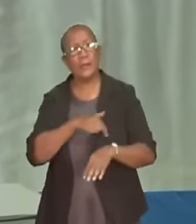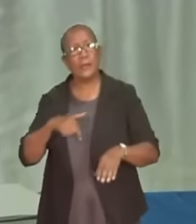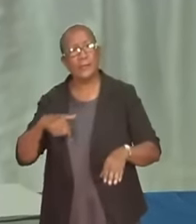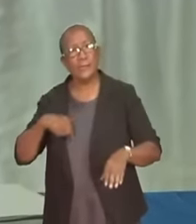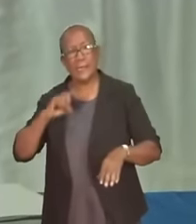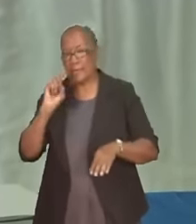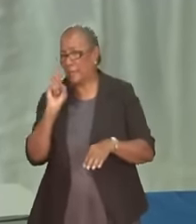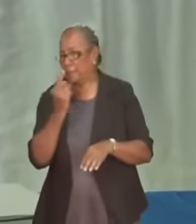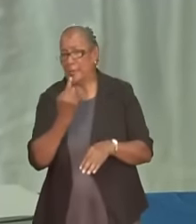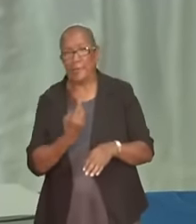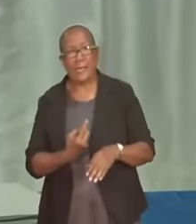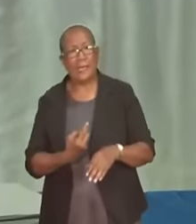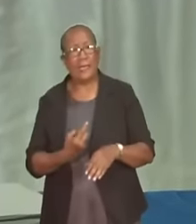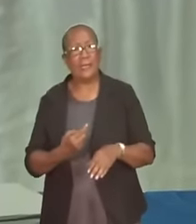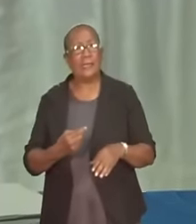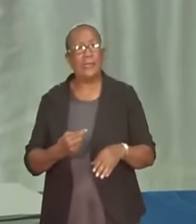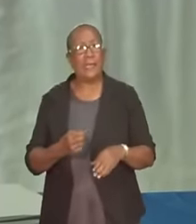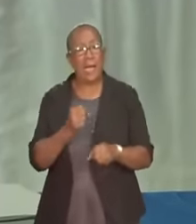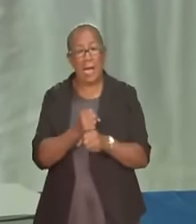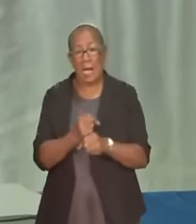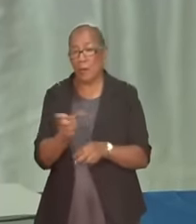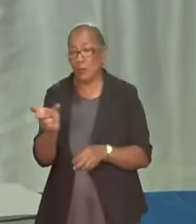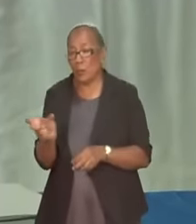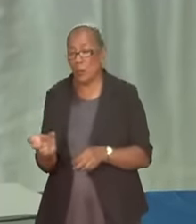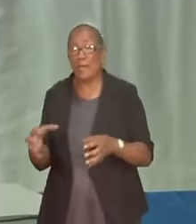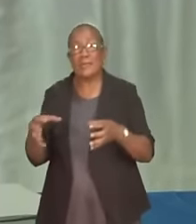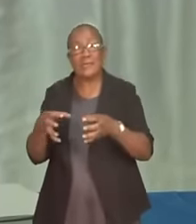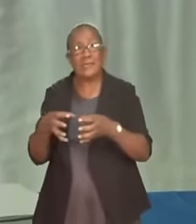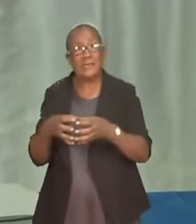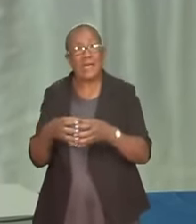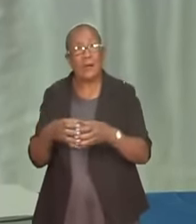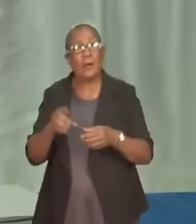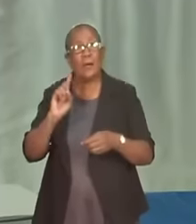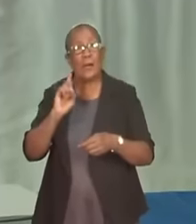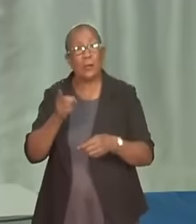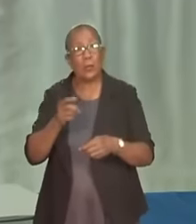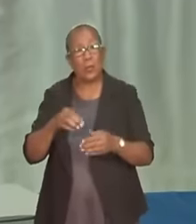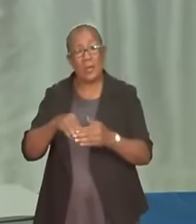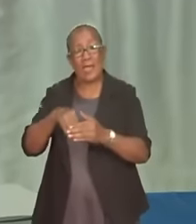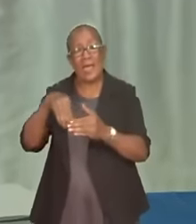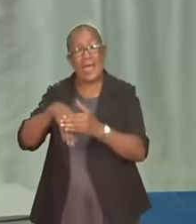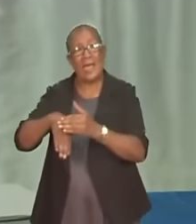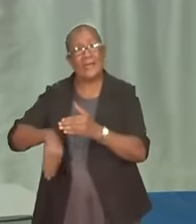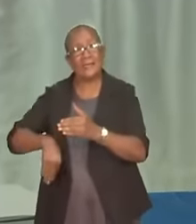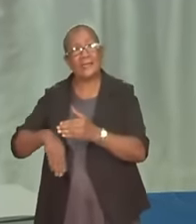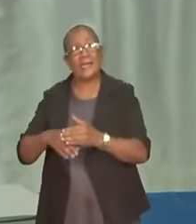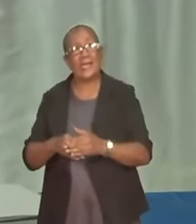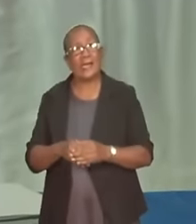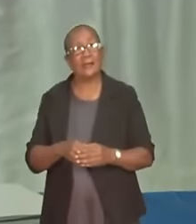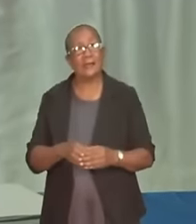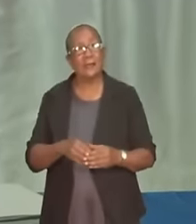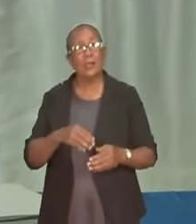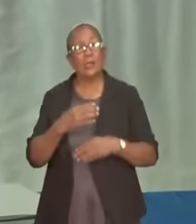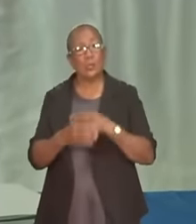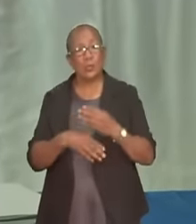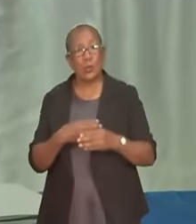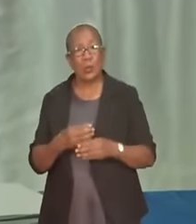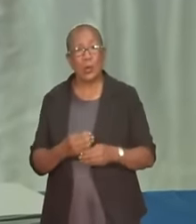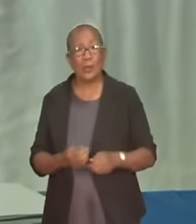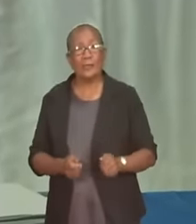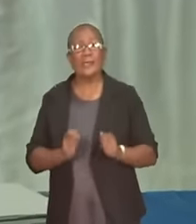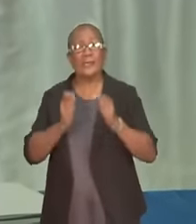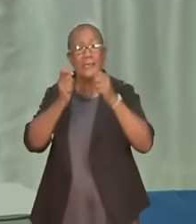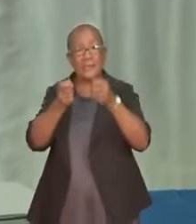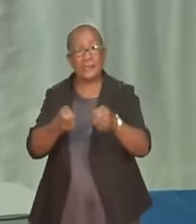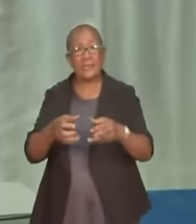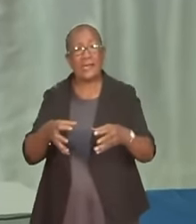alleen ambtenaren dan bundelen, maar ook externe deskundigen kan je dan bundelen in de presidentiële werk. En ze worden geïnstalleerd voor